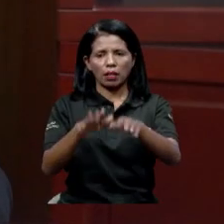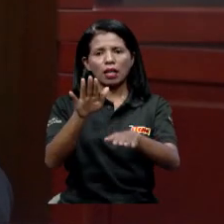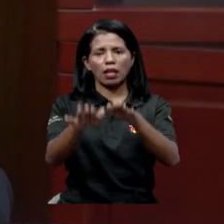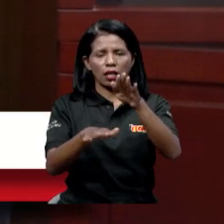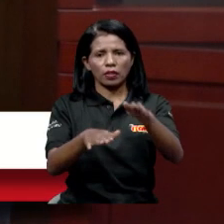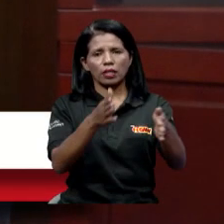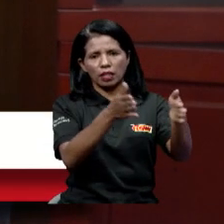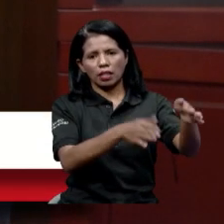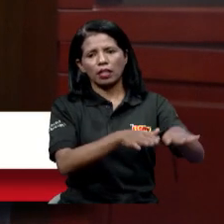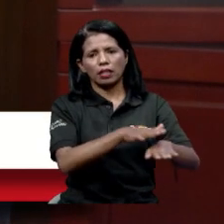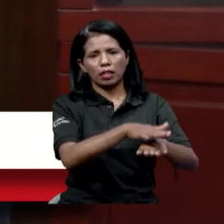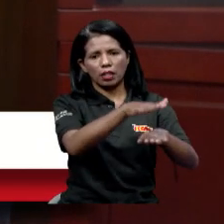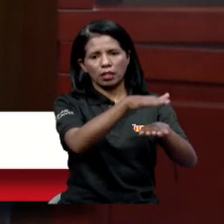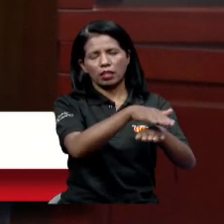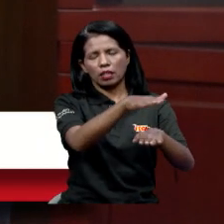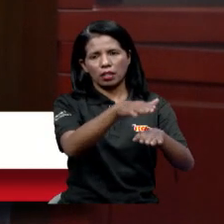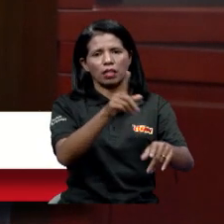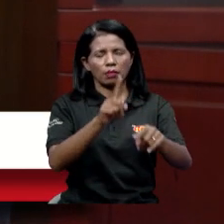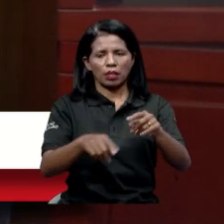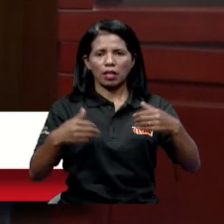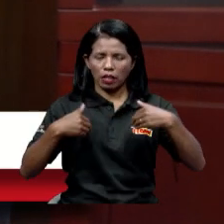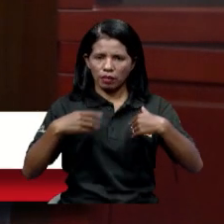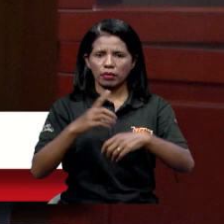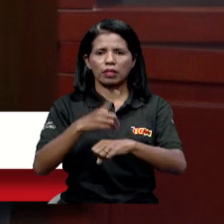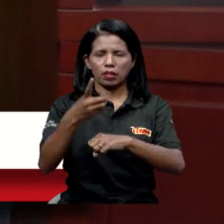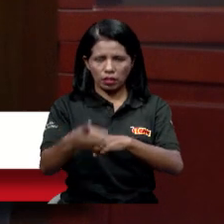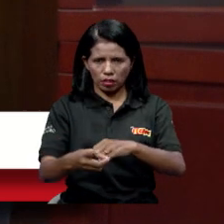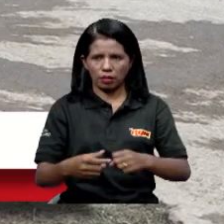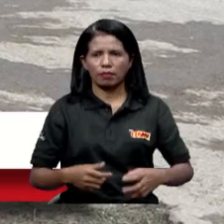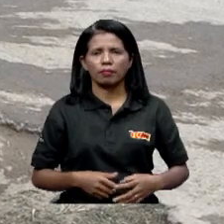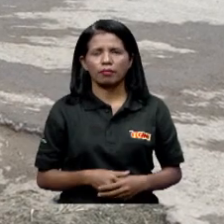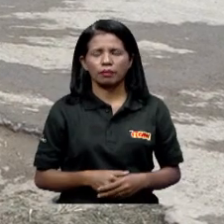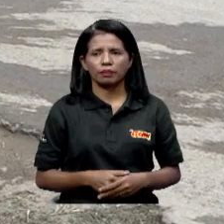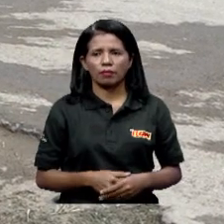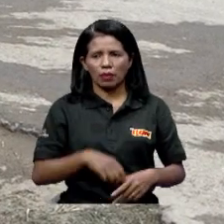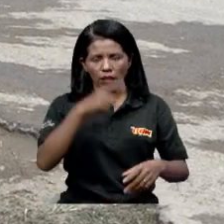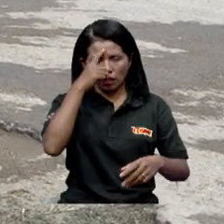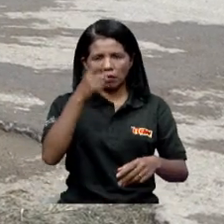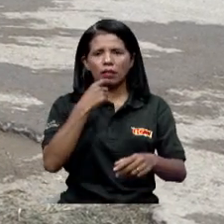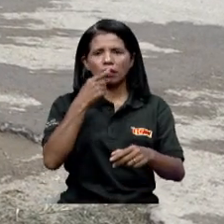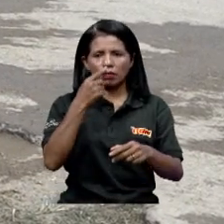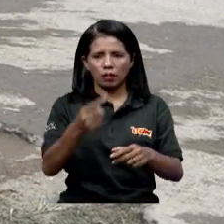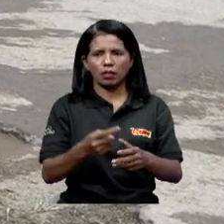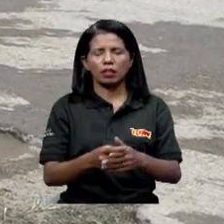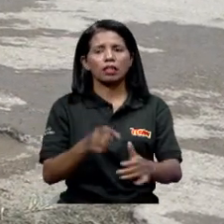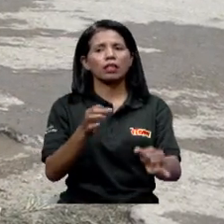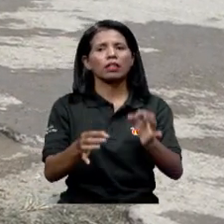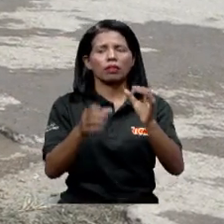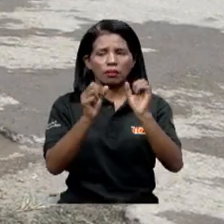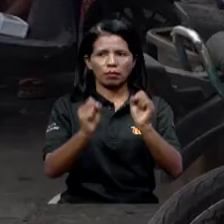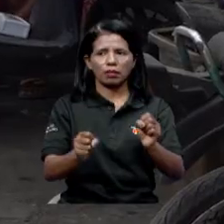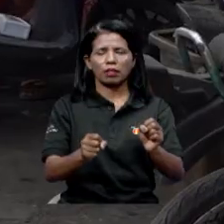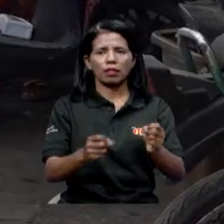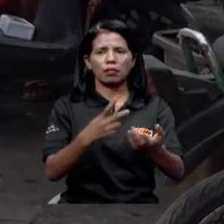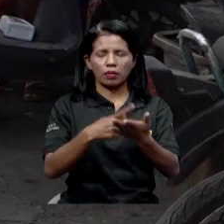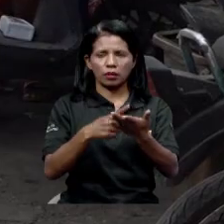hena ba per lebel hetang asidin teruma kare kareta barak liu sene tam ne maka tuli hendit kata se bele ia proyek